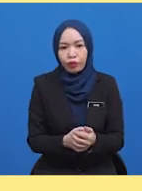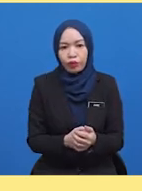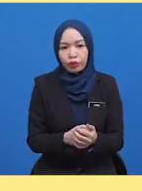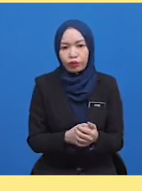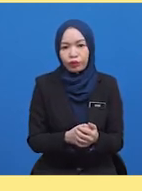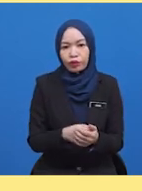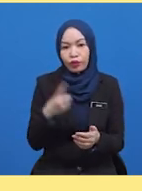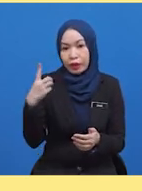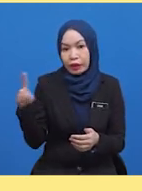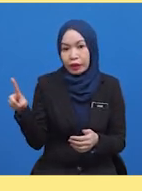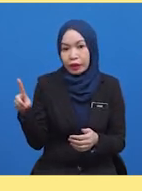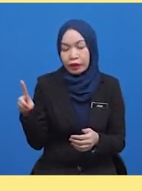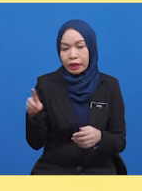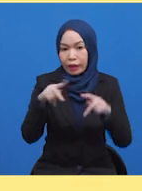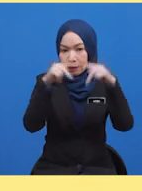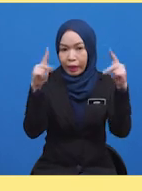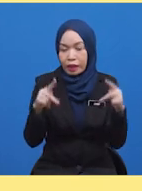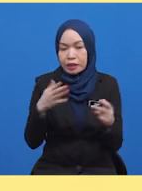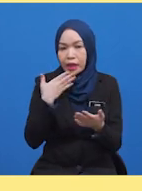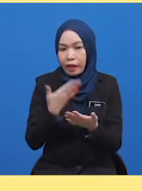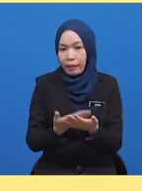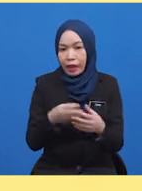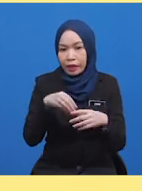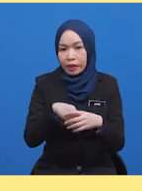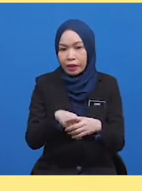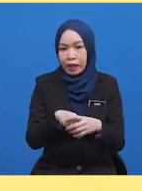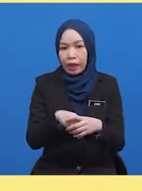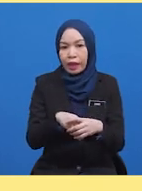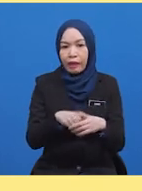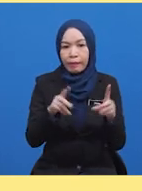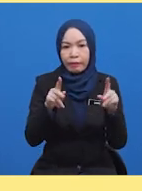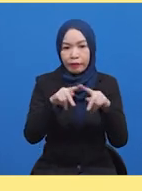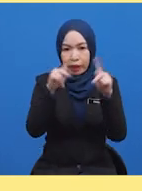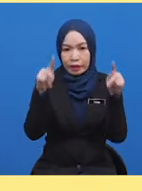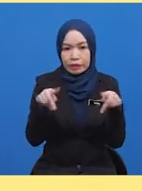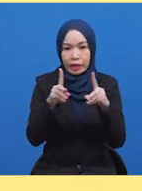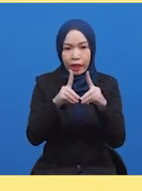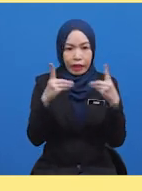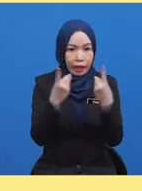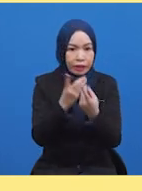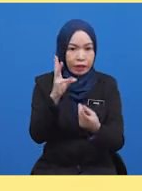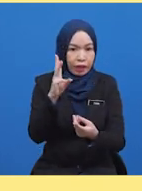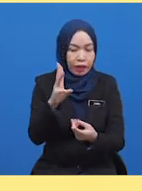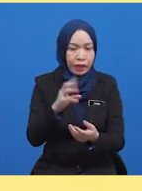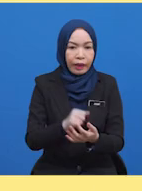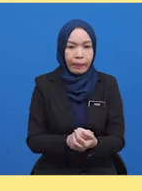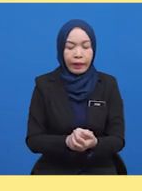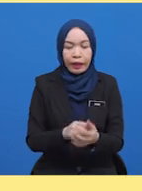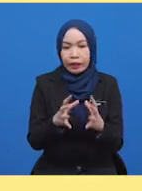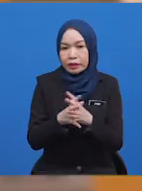darjah 6 mereka juga begitu royong menyediakan makanan untuk majelis